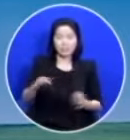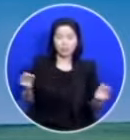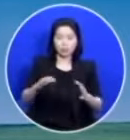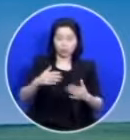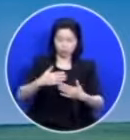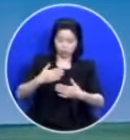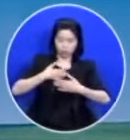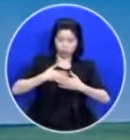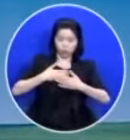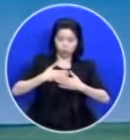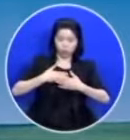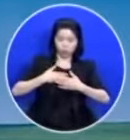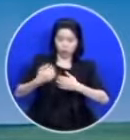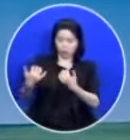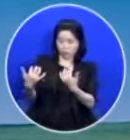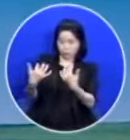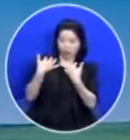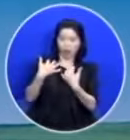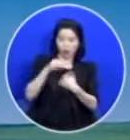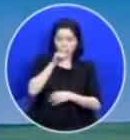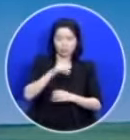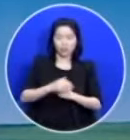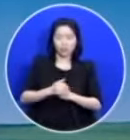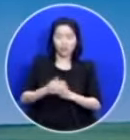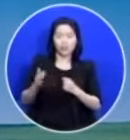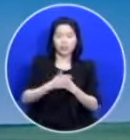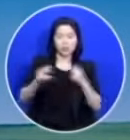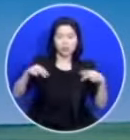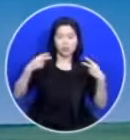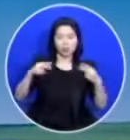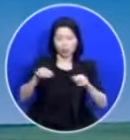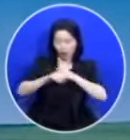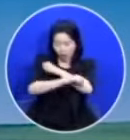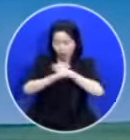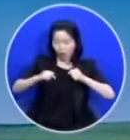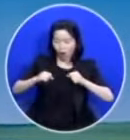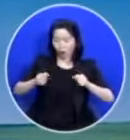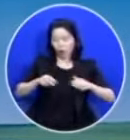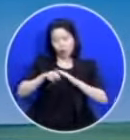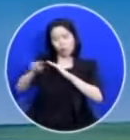두려움이 밀려왔습니다 그래서 엘리야가 광야로 도망친